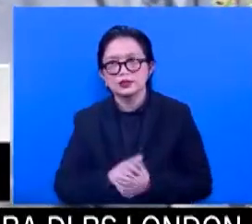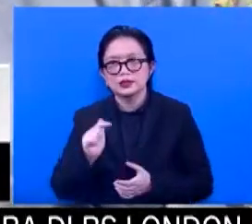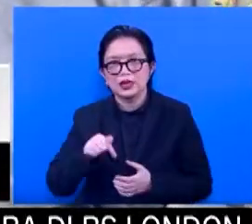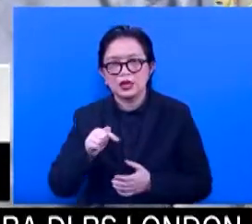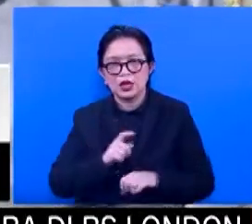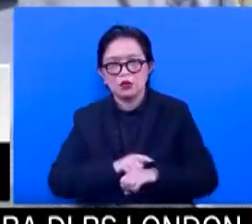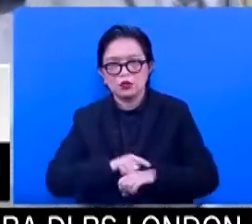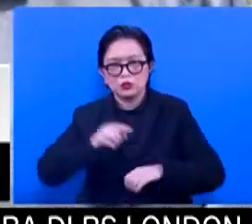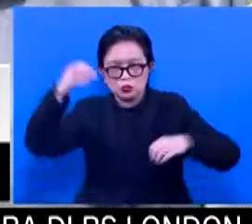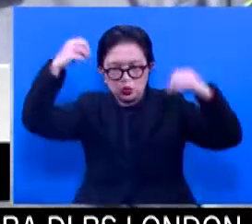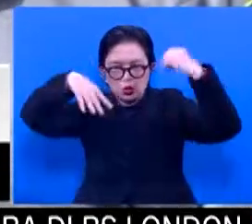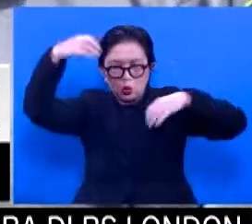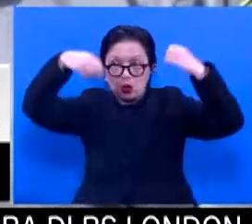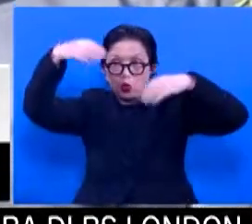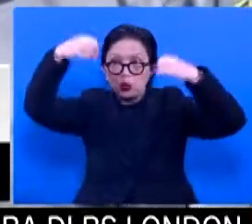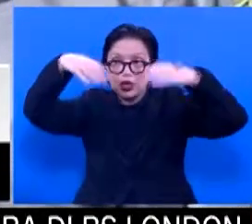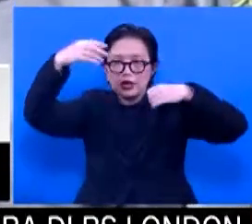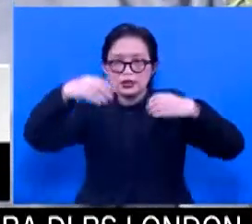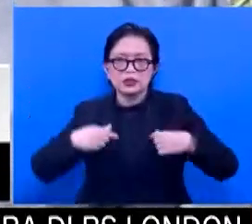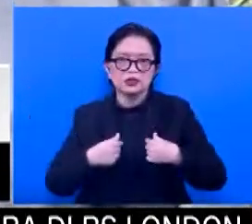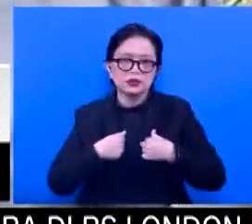hujan, kalau musim hujan itu malah tambah